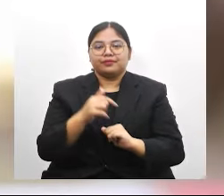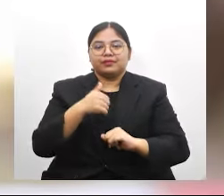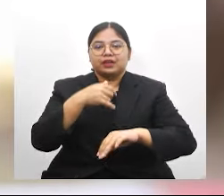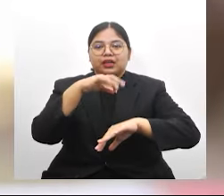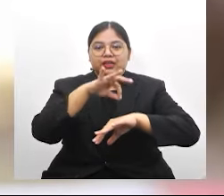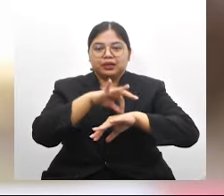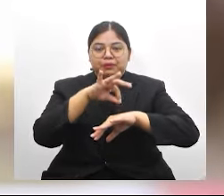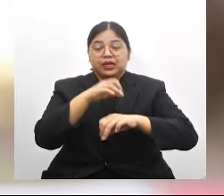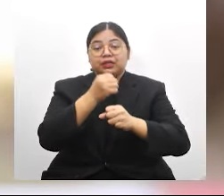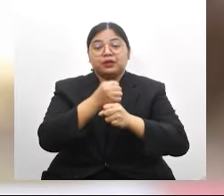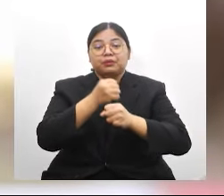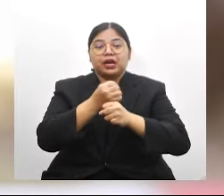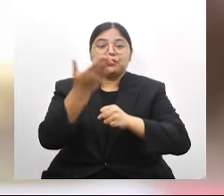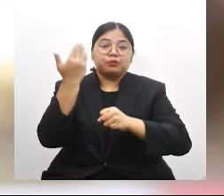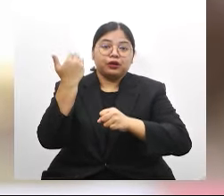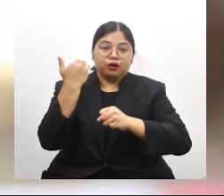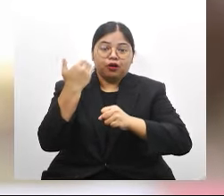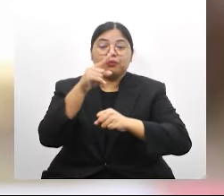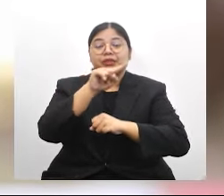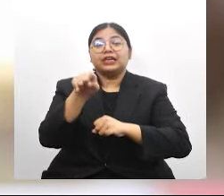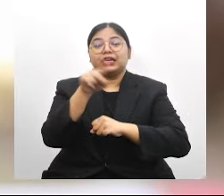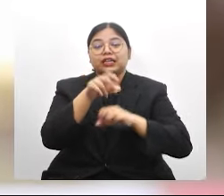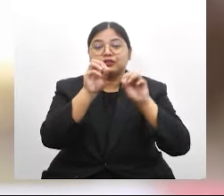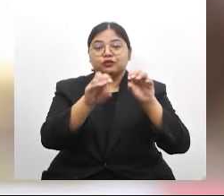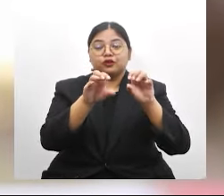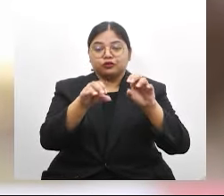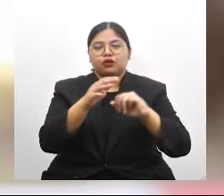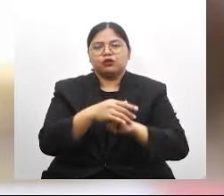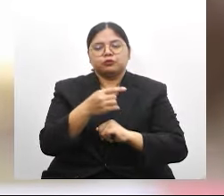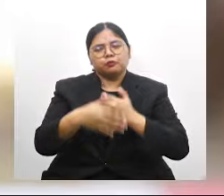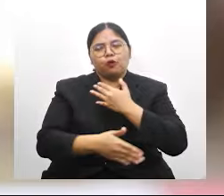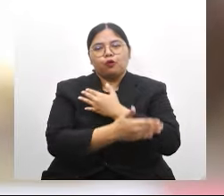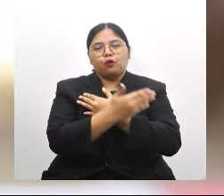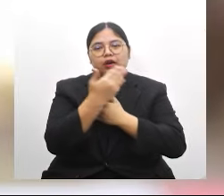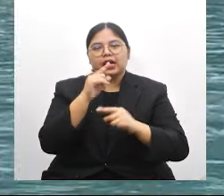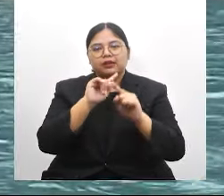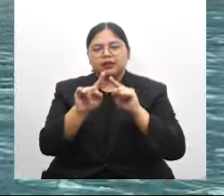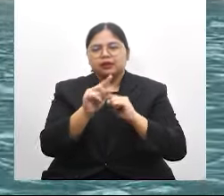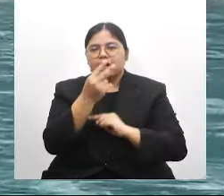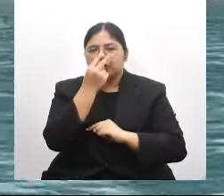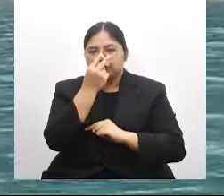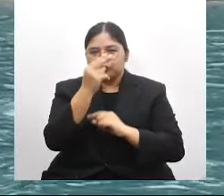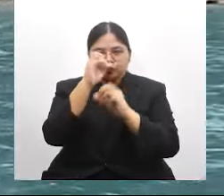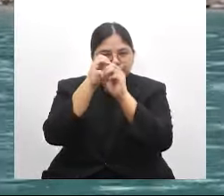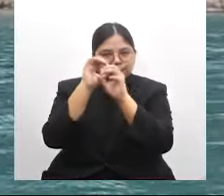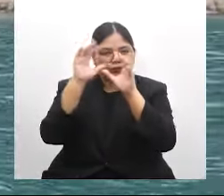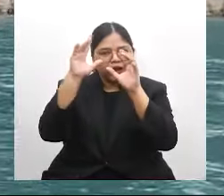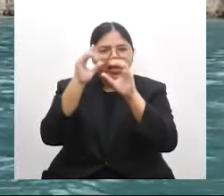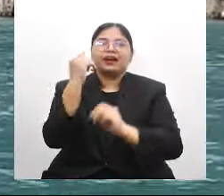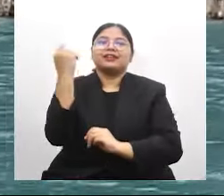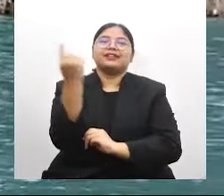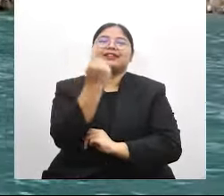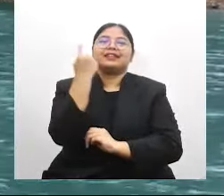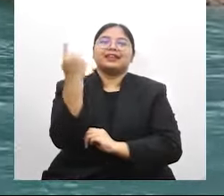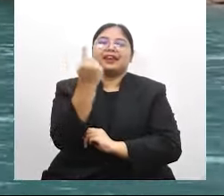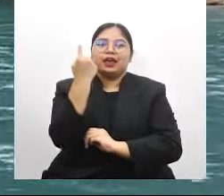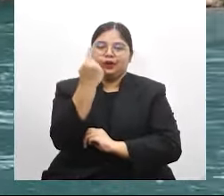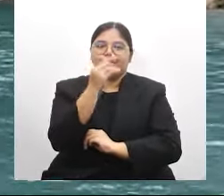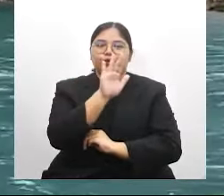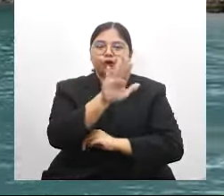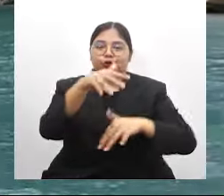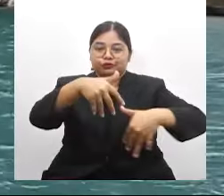อังกฤษที่นี่นะคะดิฉันก็มองเห็นถึงโอกาสนะคะเอ่อถึงการเติบโตทางด้านการท่องเที่ยวของชุมชนที่นี่โดย